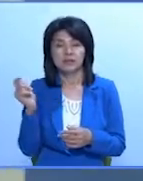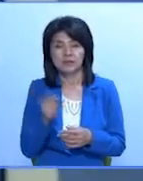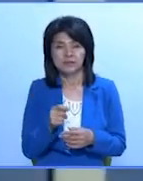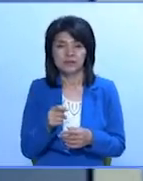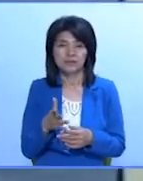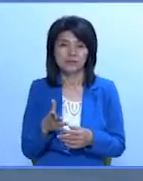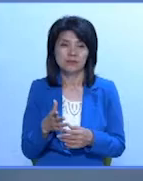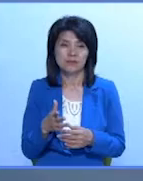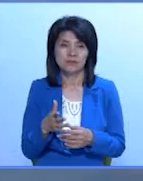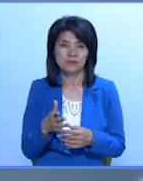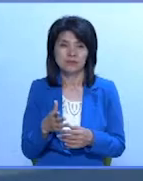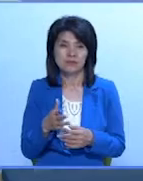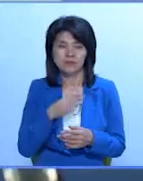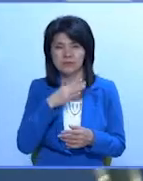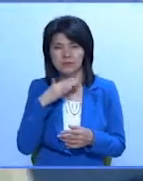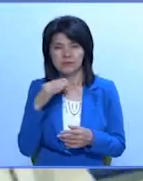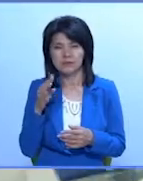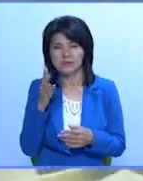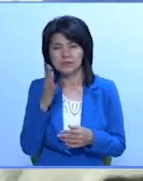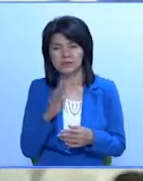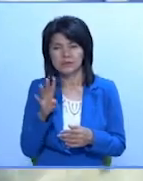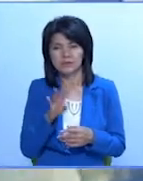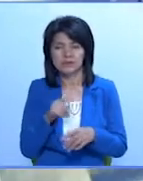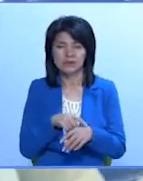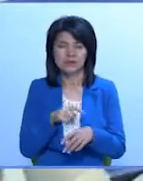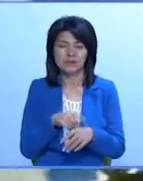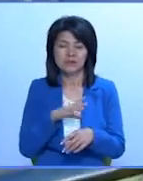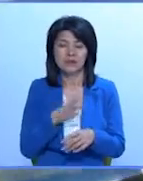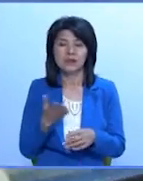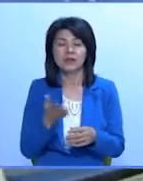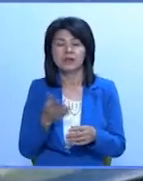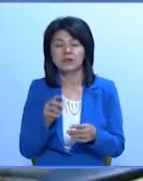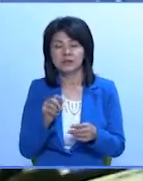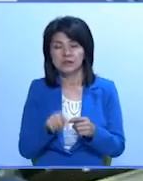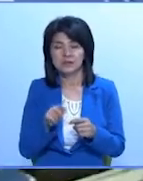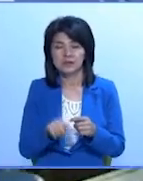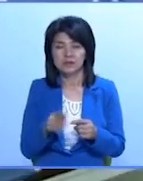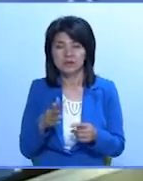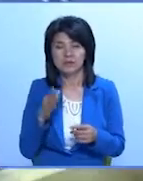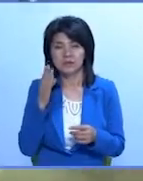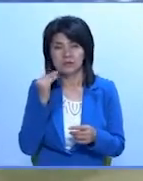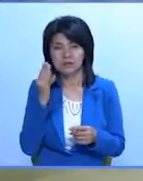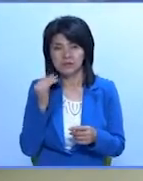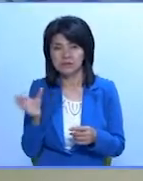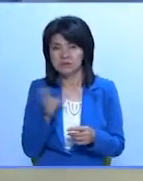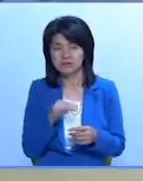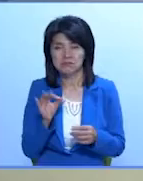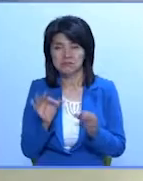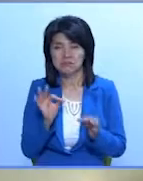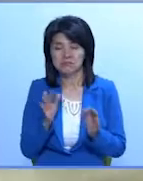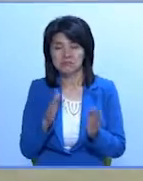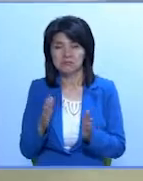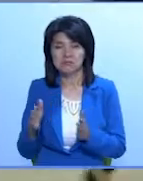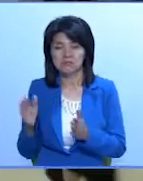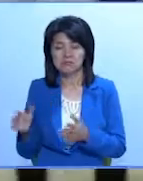аман есен жеттік, бірақ көп жүрдік, 4 сағат жүрдік. Алматыда қандай тексерістер болды? Алматыда, как обычно, нормально, бәрі в